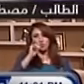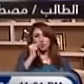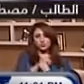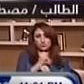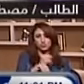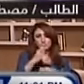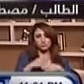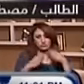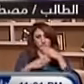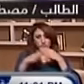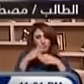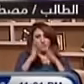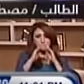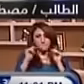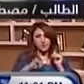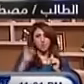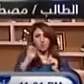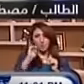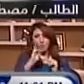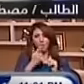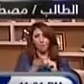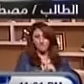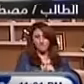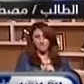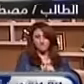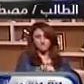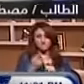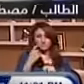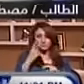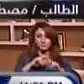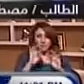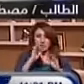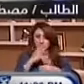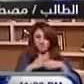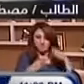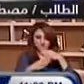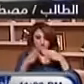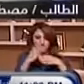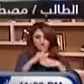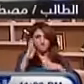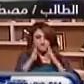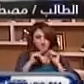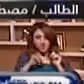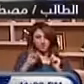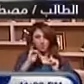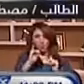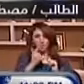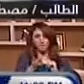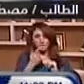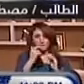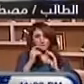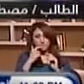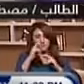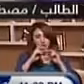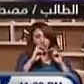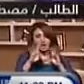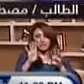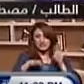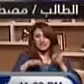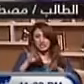سمعت راي شخص انه ما ينفعش نبني غير لما نبني على نضيف، او نبني على أسس